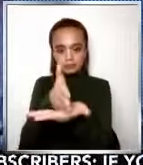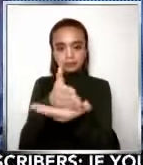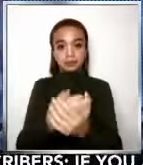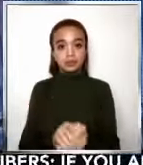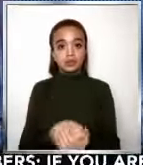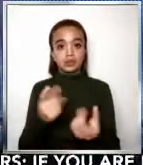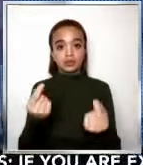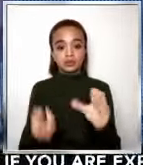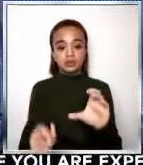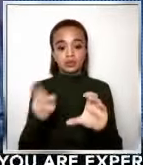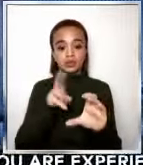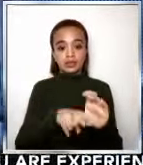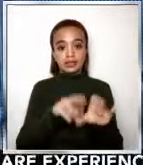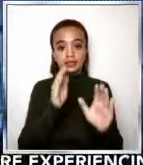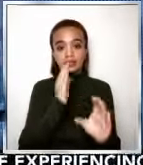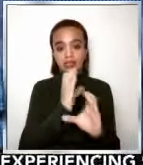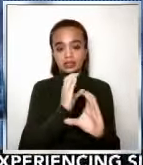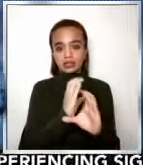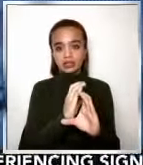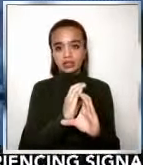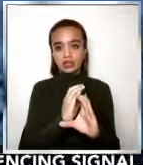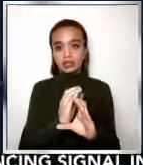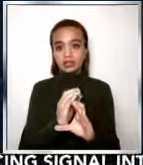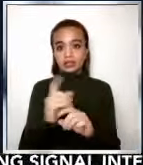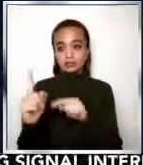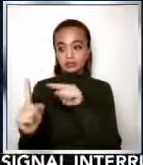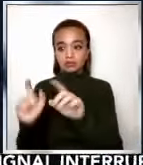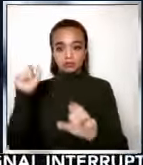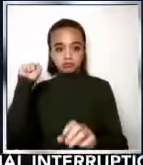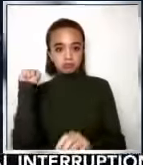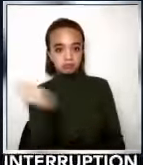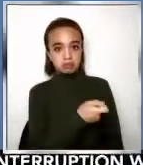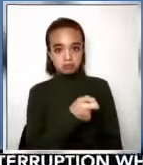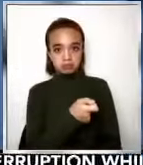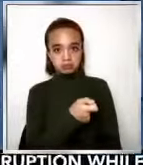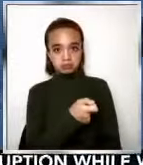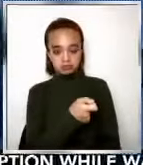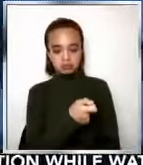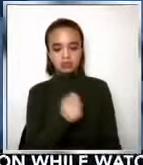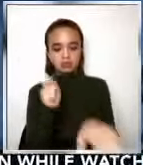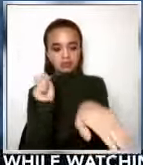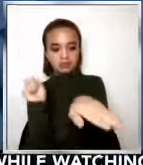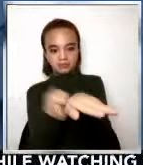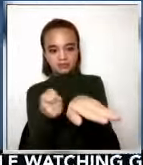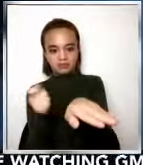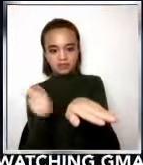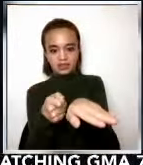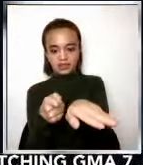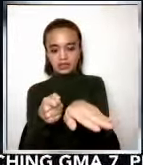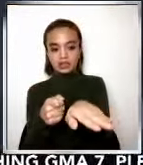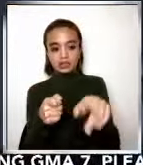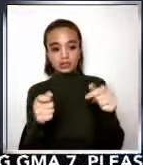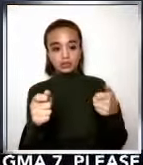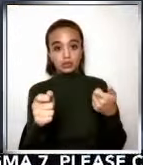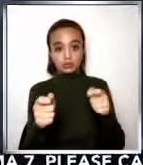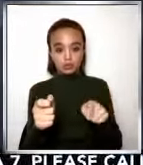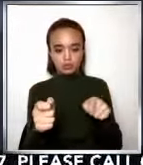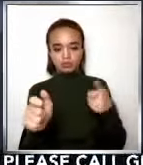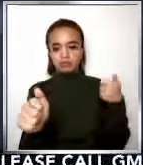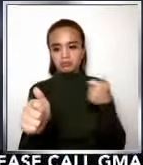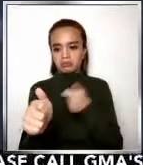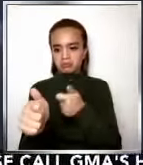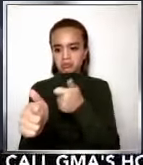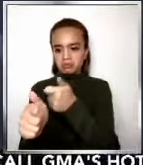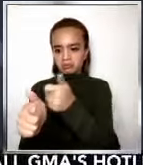sasakyan, hinampas ni Junicio ang likuran ng sasakyan. Dito na siya hinabol ng grupo ni Fuentes hanggang sa makuyog nila si